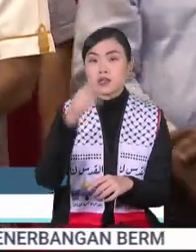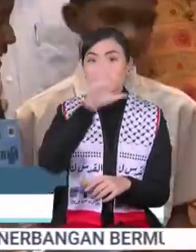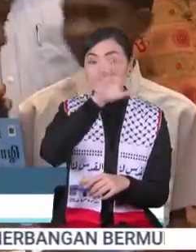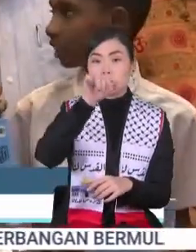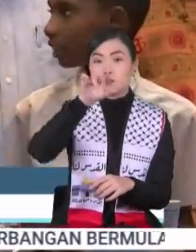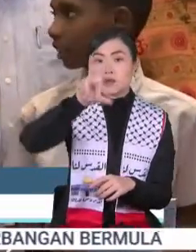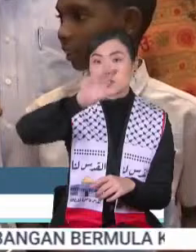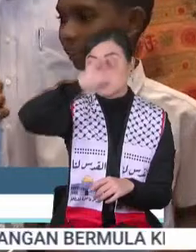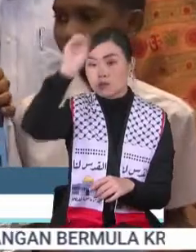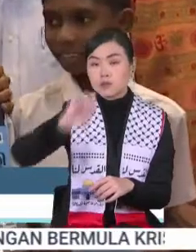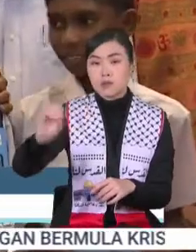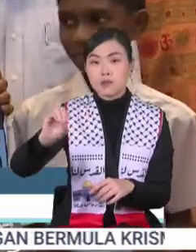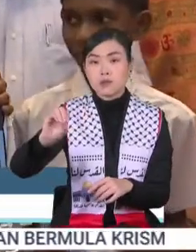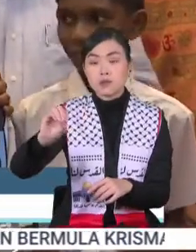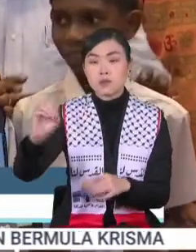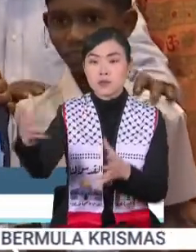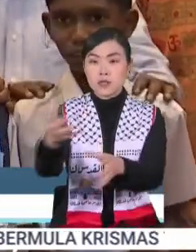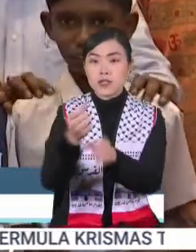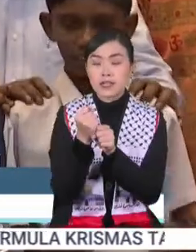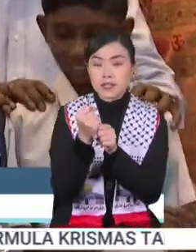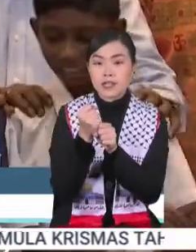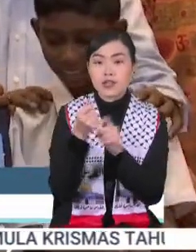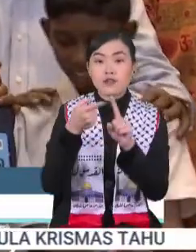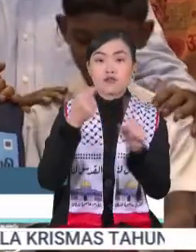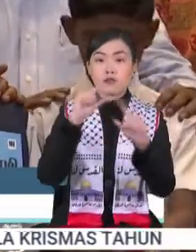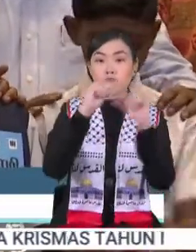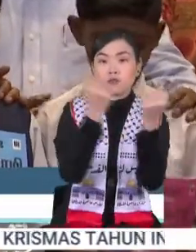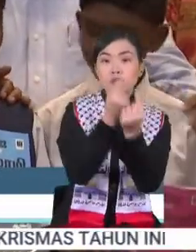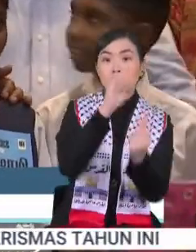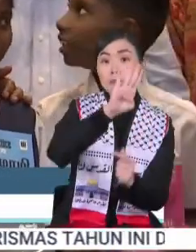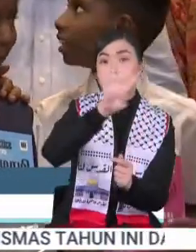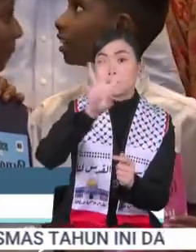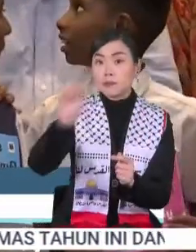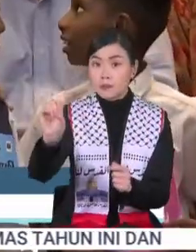50.63% daripada penerima merupakan golongan